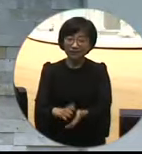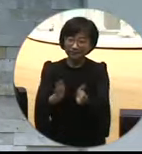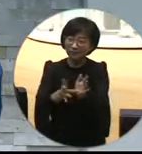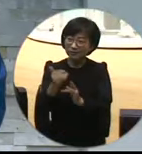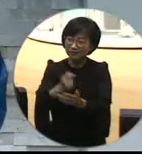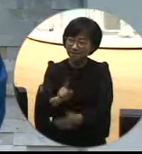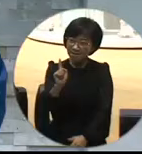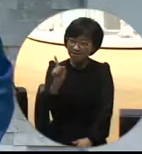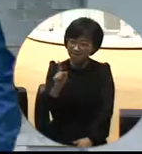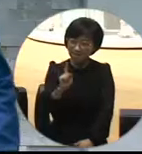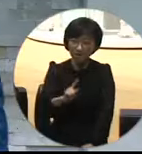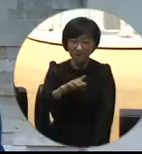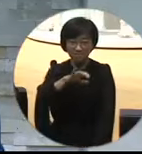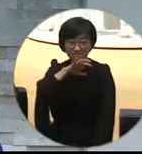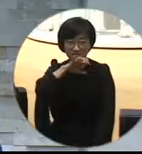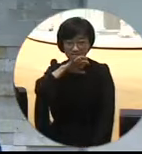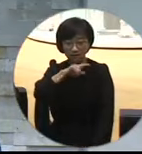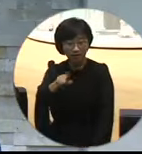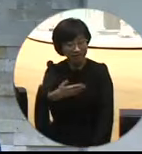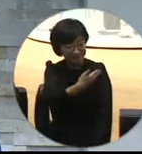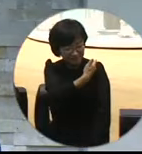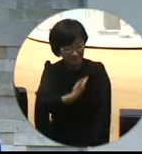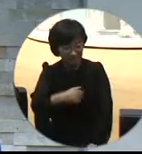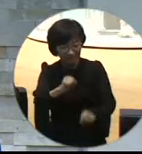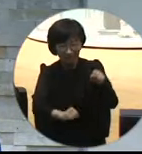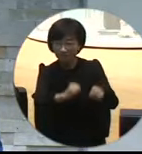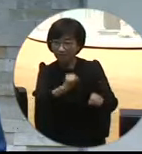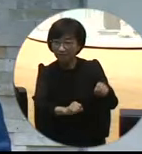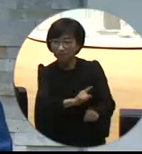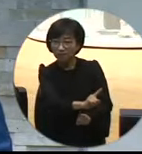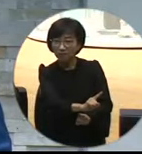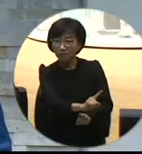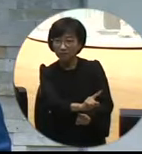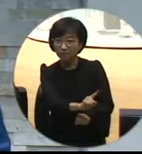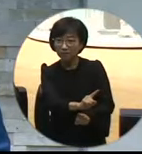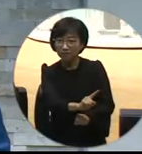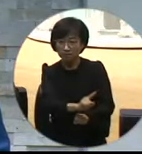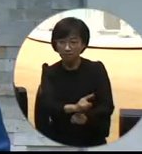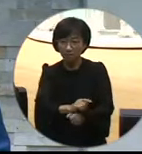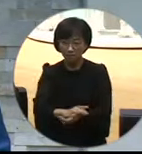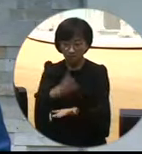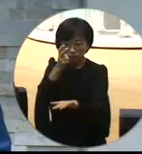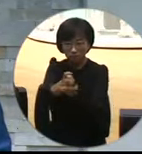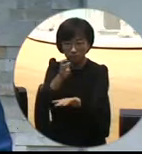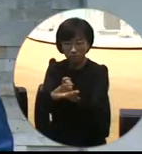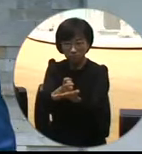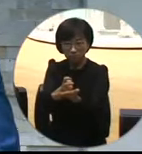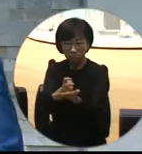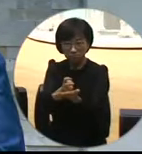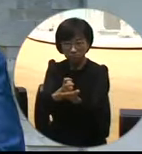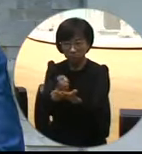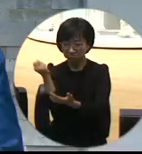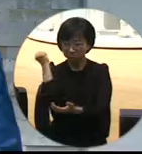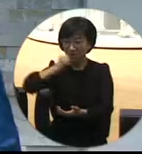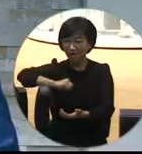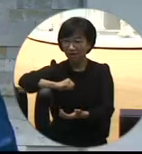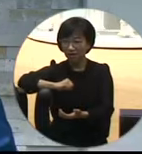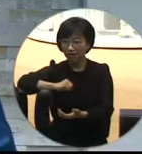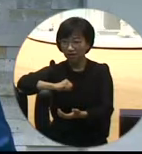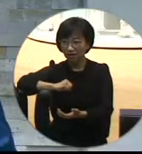따집니다. 제자들의 행동 저거 완전히 율법을 어긴 것이다.